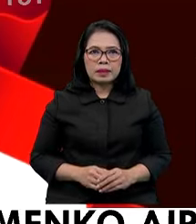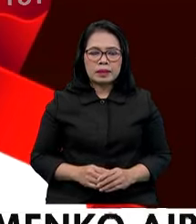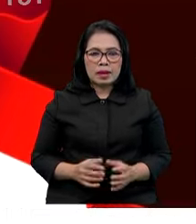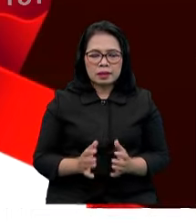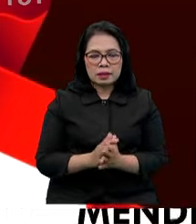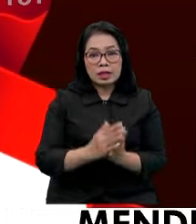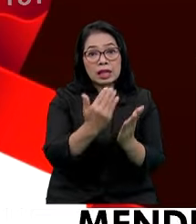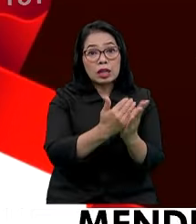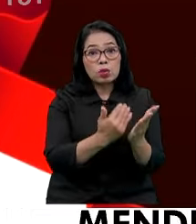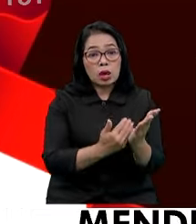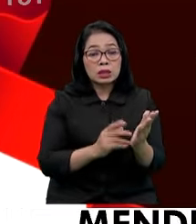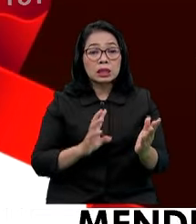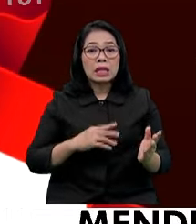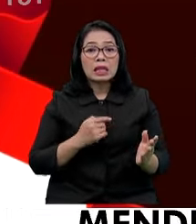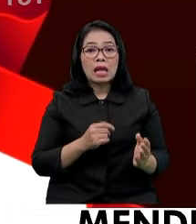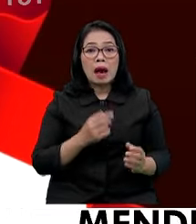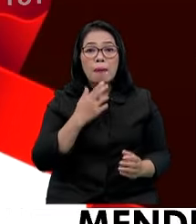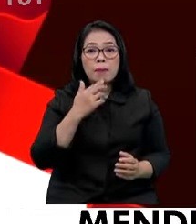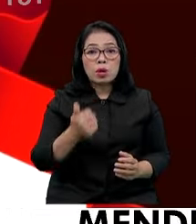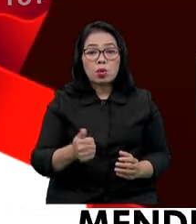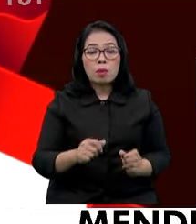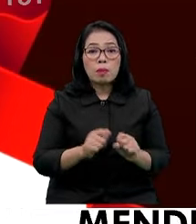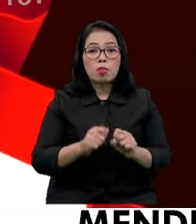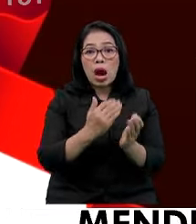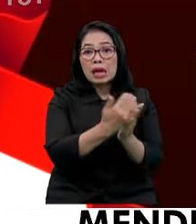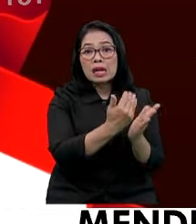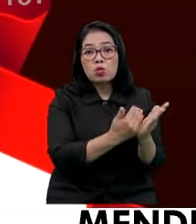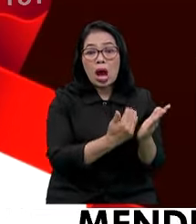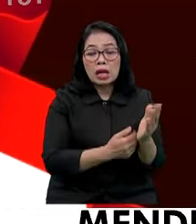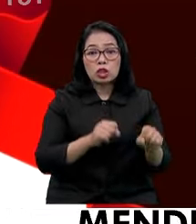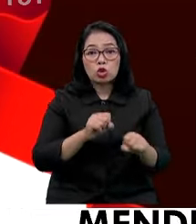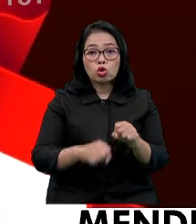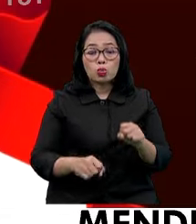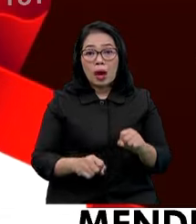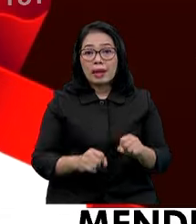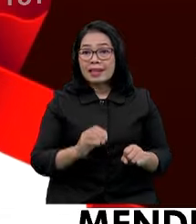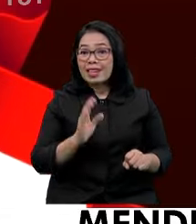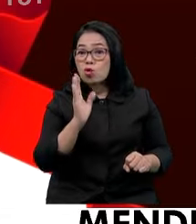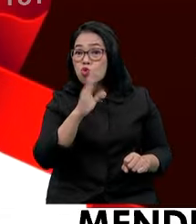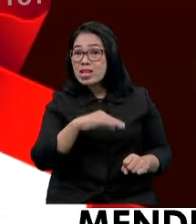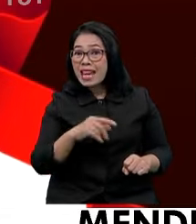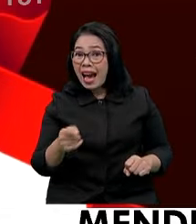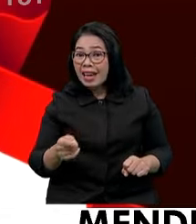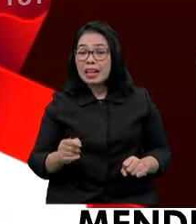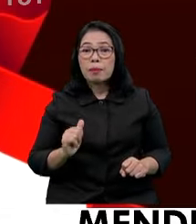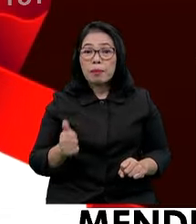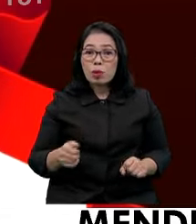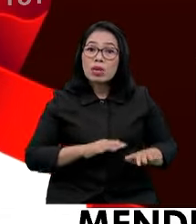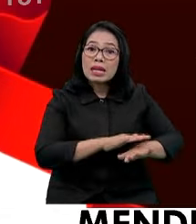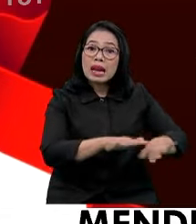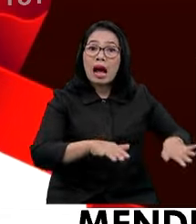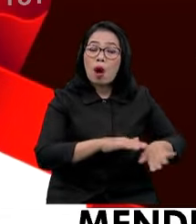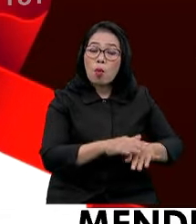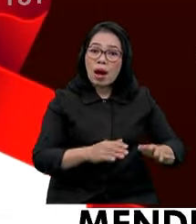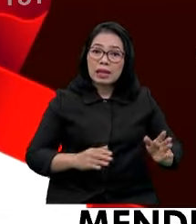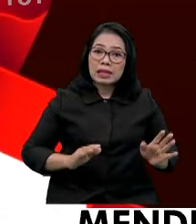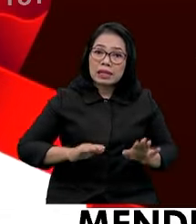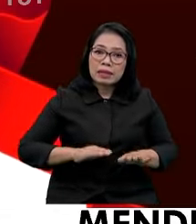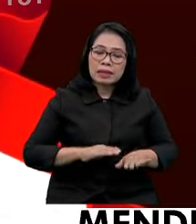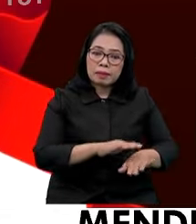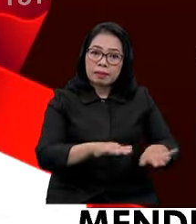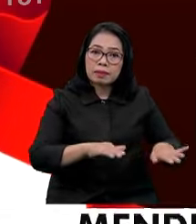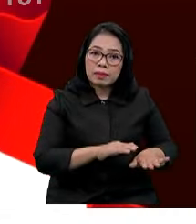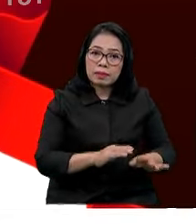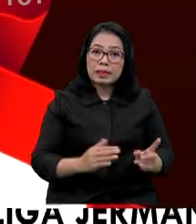juga kita perlu membuat regulasi supaya keunikan dan lain-lain ini perlu dilestarikan dipelihara dalam